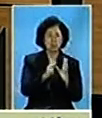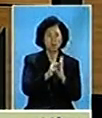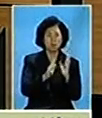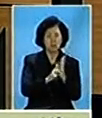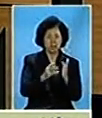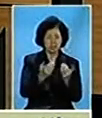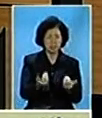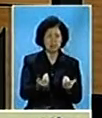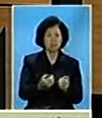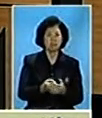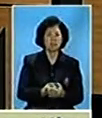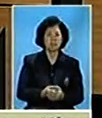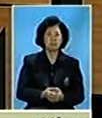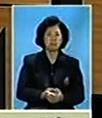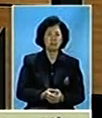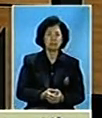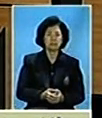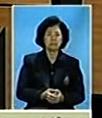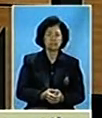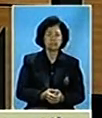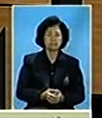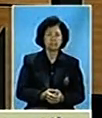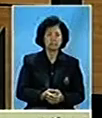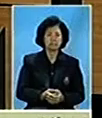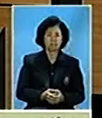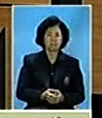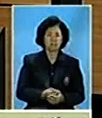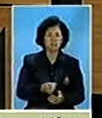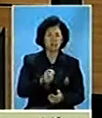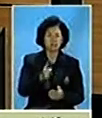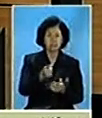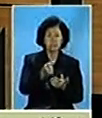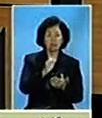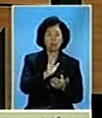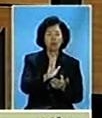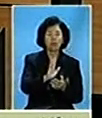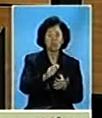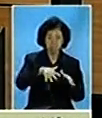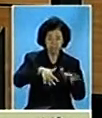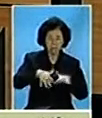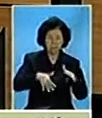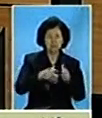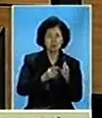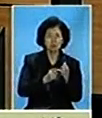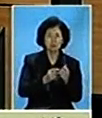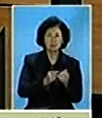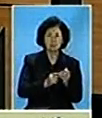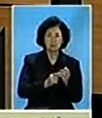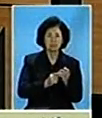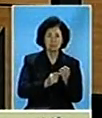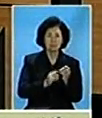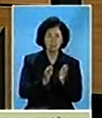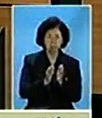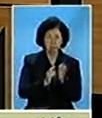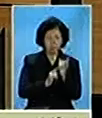นี้ควรจะเป็นส่วนของประชาชนด้วยนะครับเอาละ